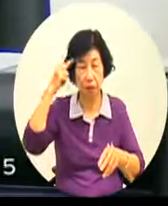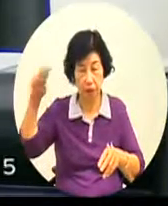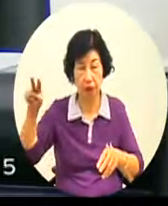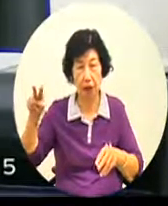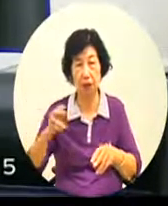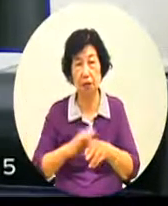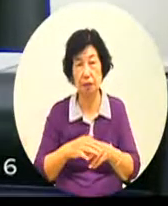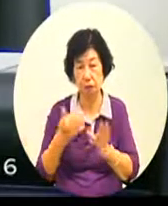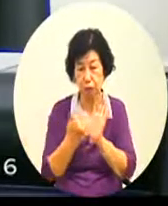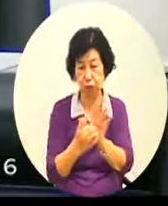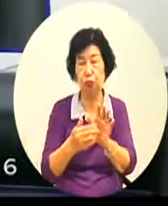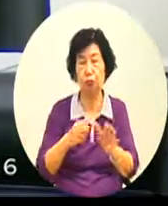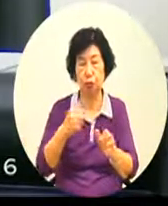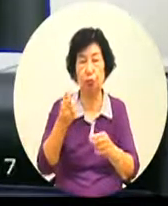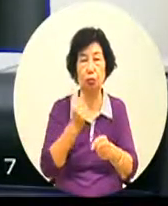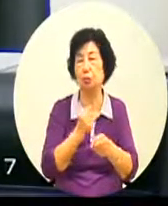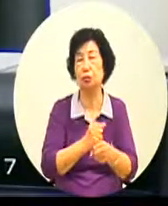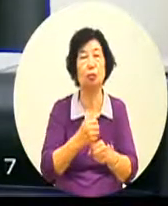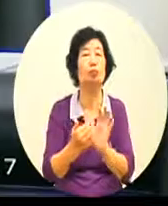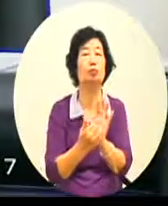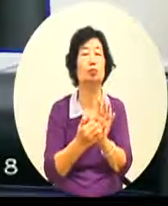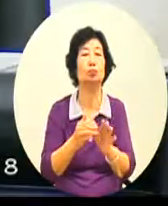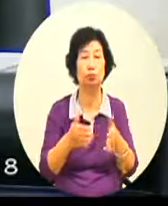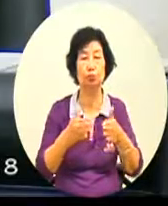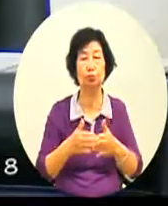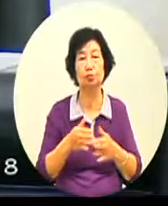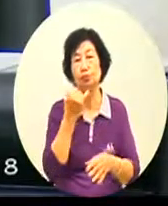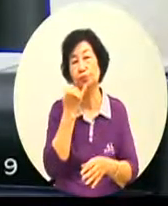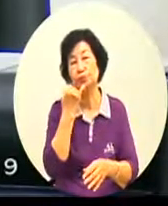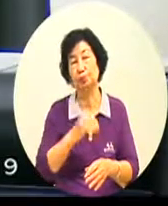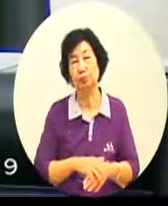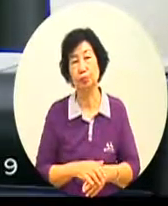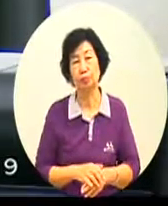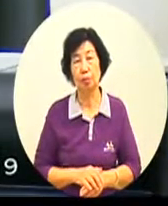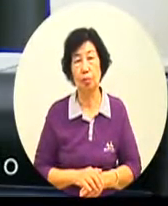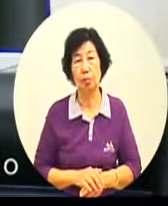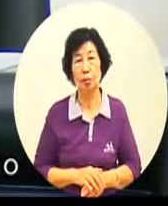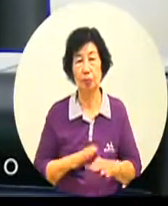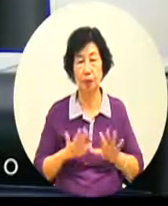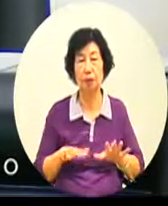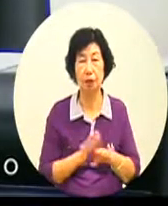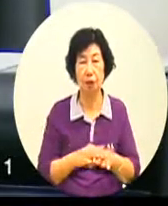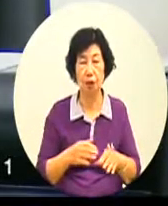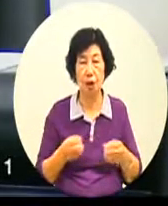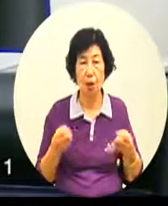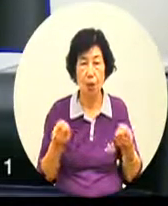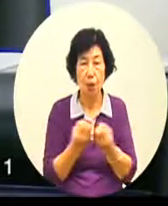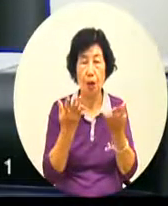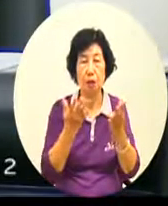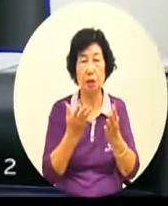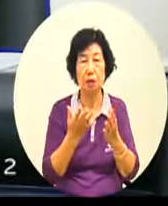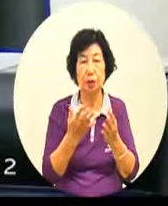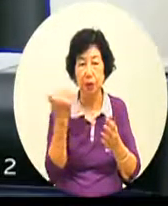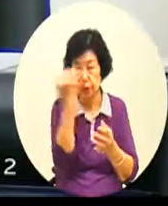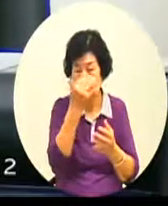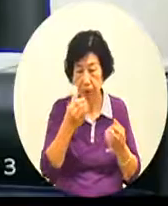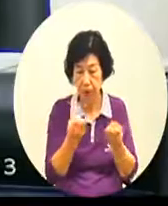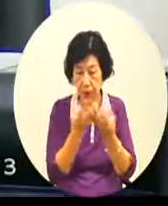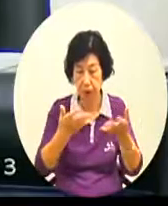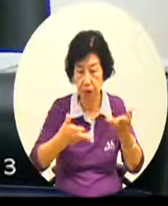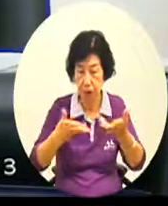班。那突发状况我刚刚讲的这些才刚刚突发事况啊这些等等 才